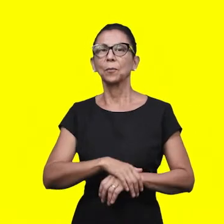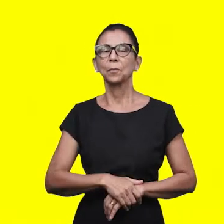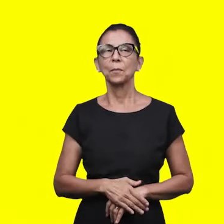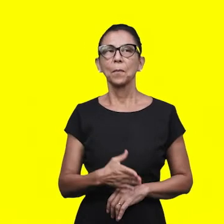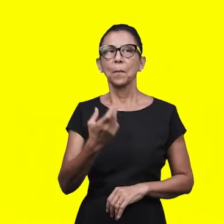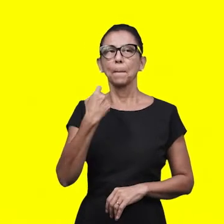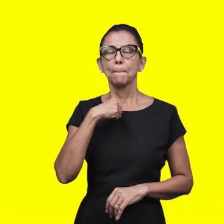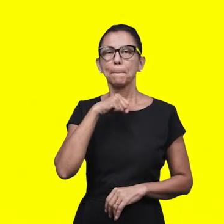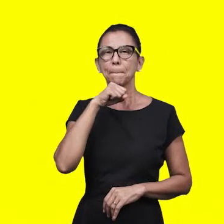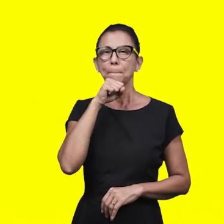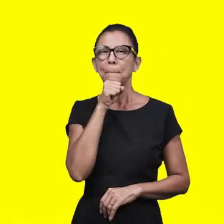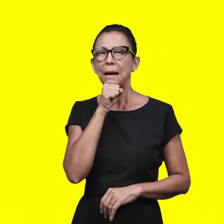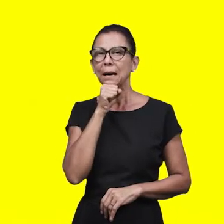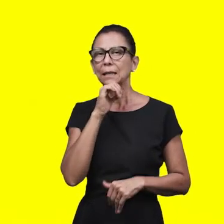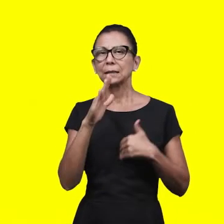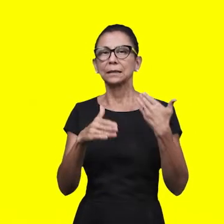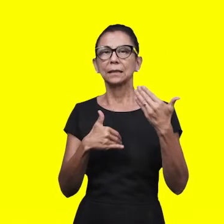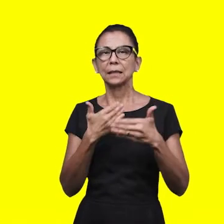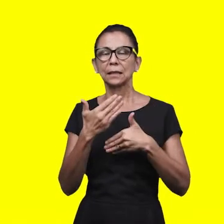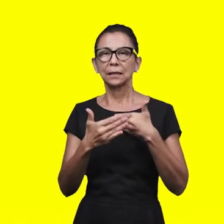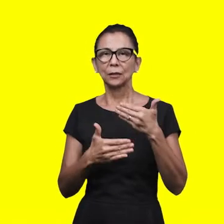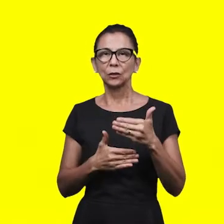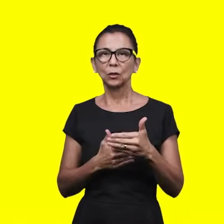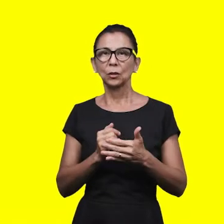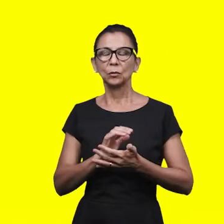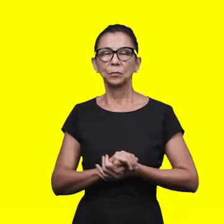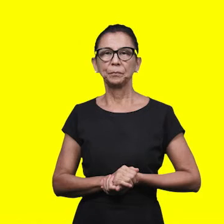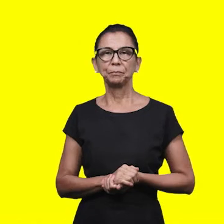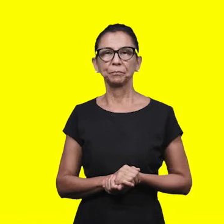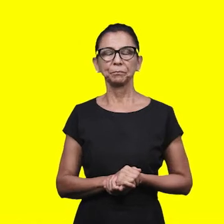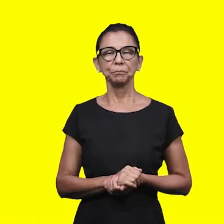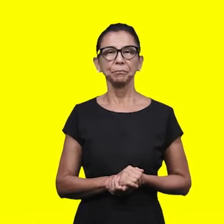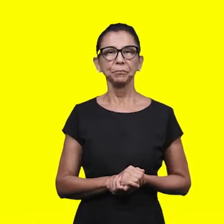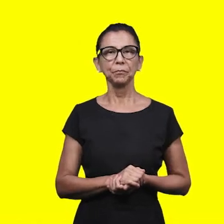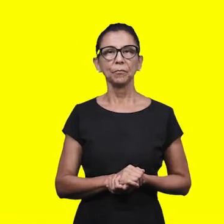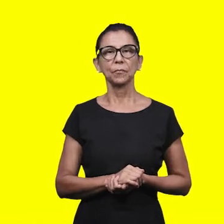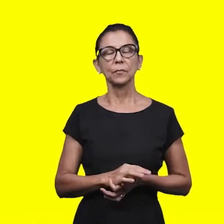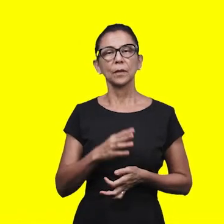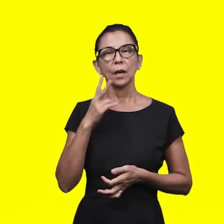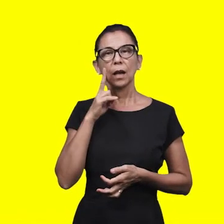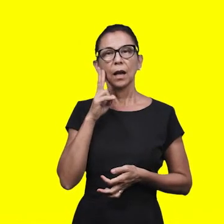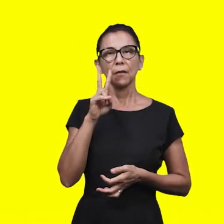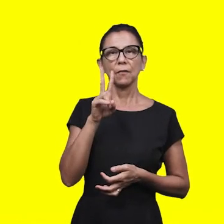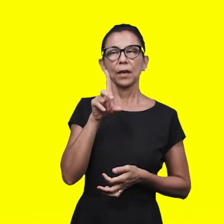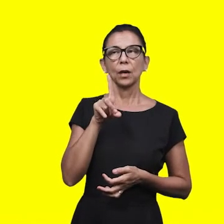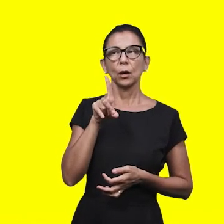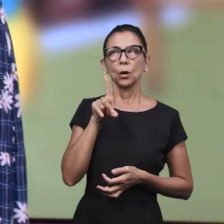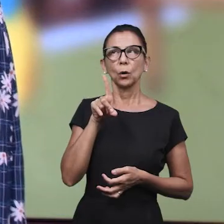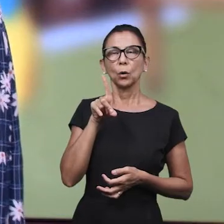a exulté quand il a vu mon jour. Il a vu, il s'est réjoui.